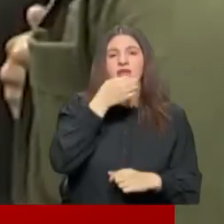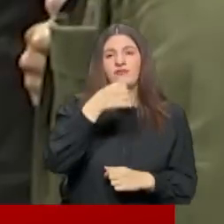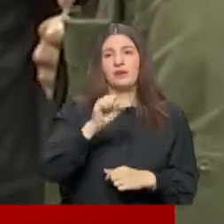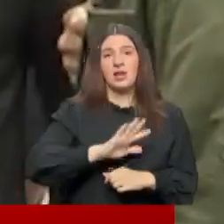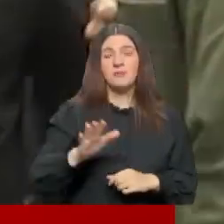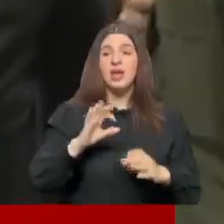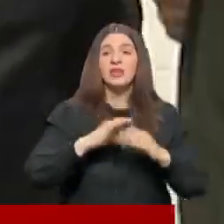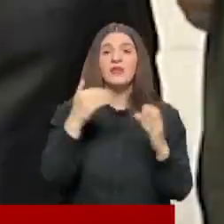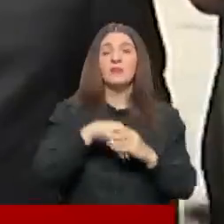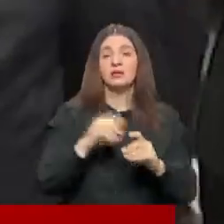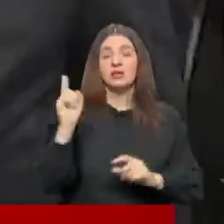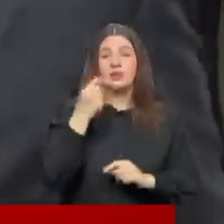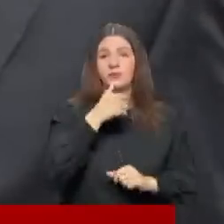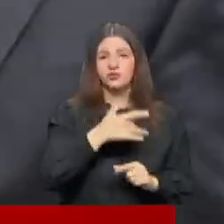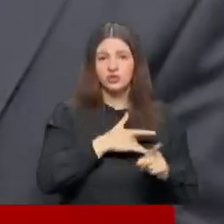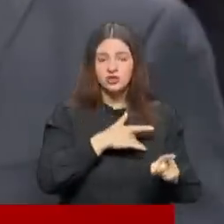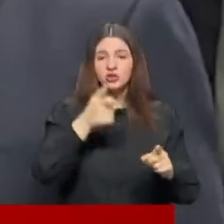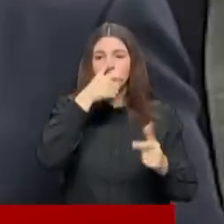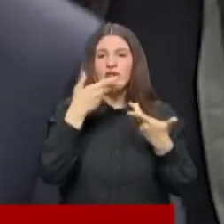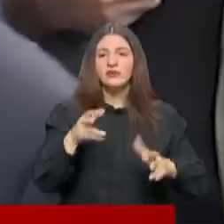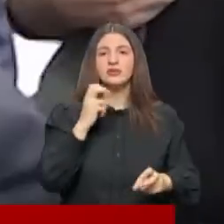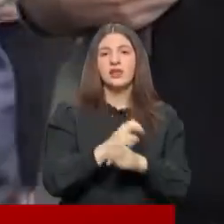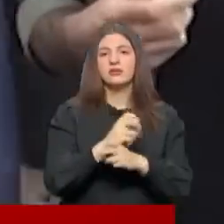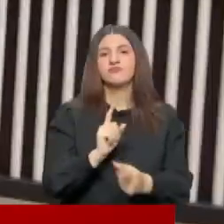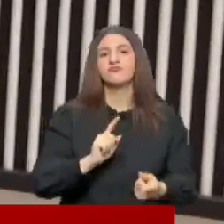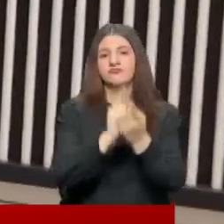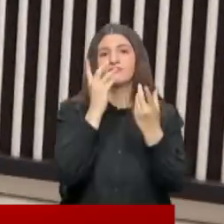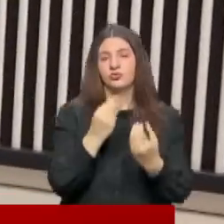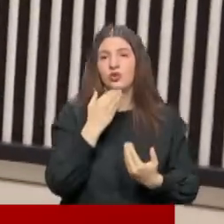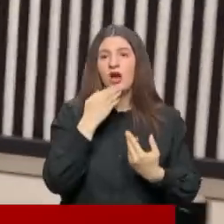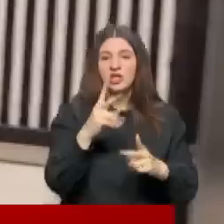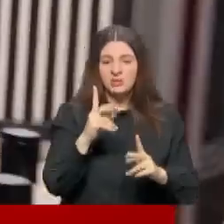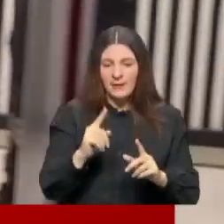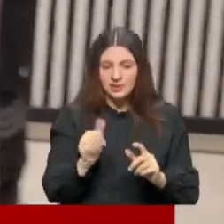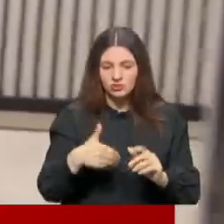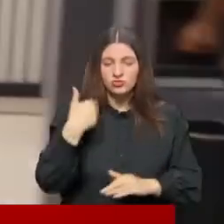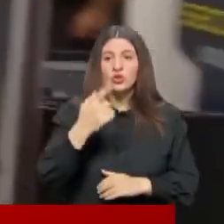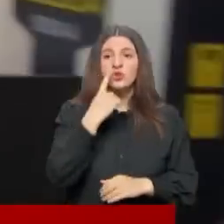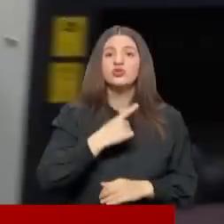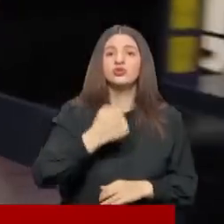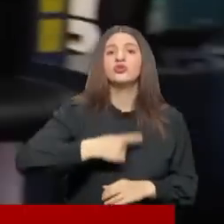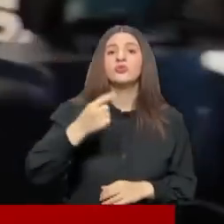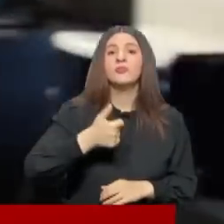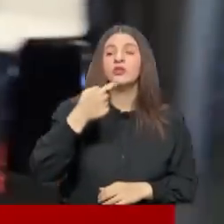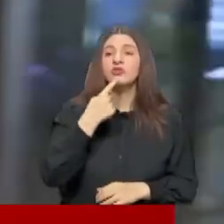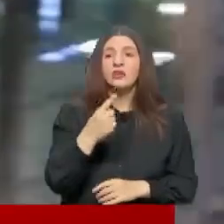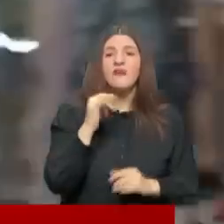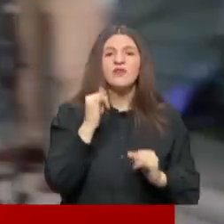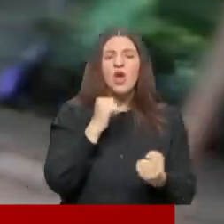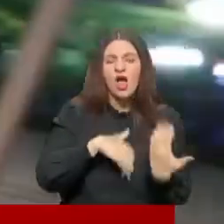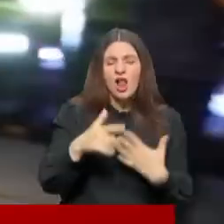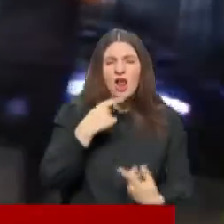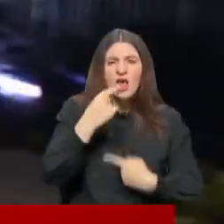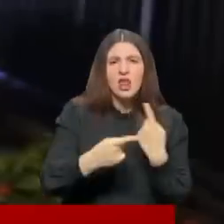vermeyelim. Deva Partisi lideri Ali Babacan'ın Türkiye iflas riskiyle karşı karşıya açıklamasından bir gün sonra Cumhurbaşkanı'nın sözleri felaket